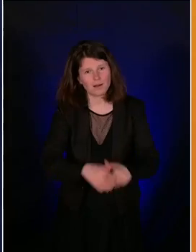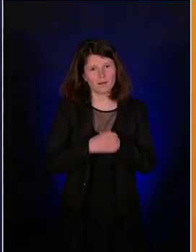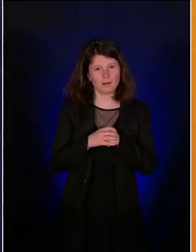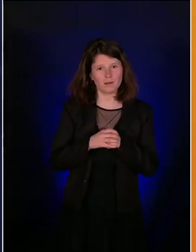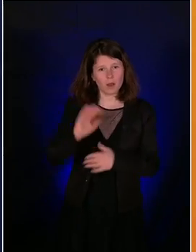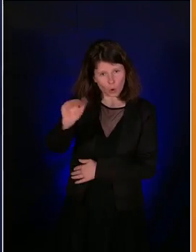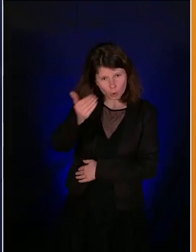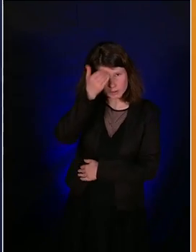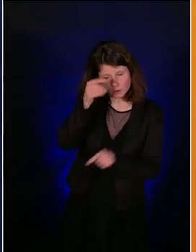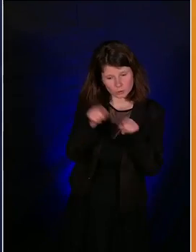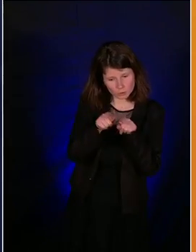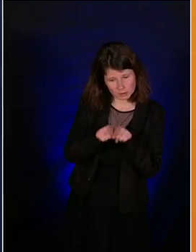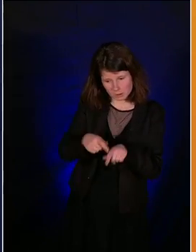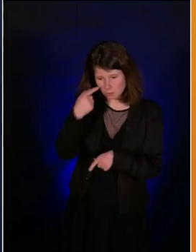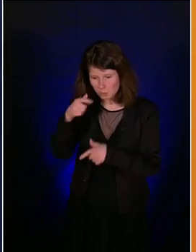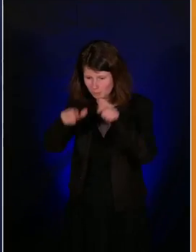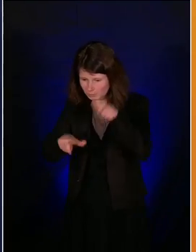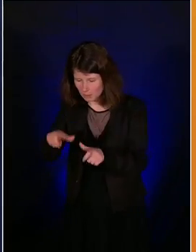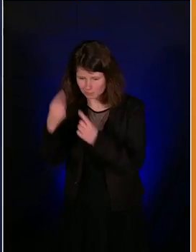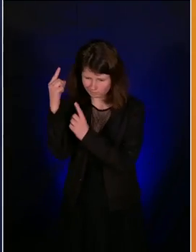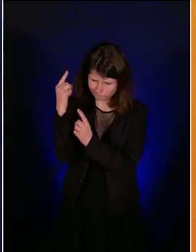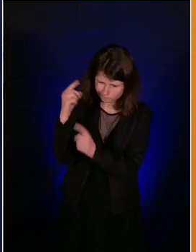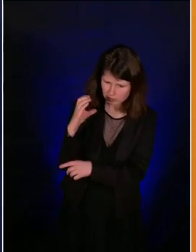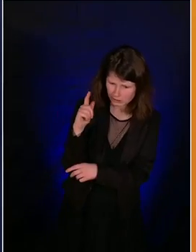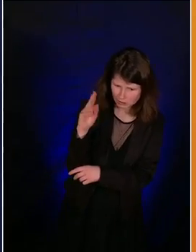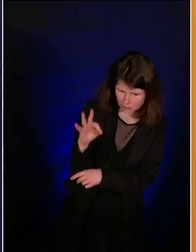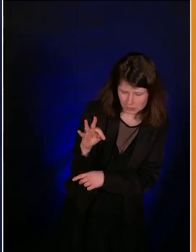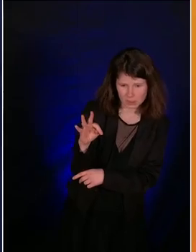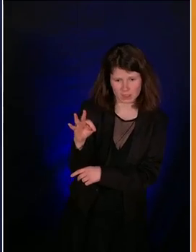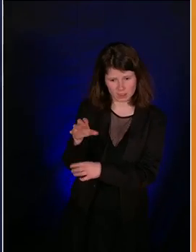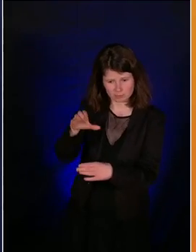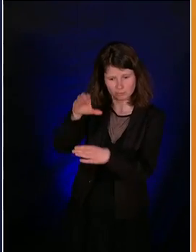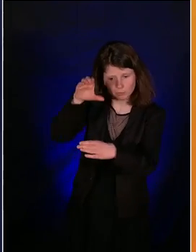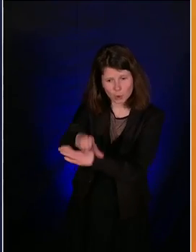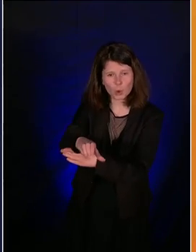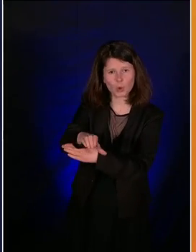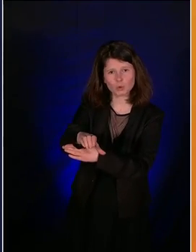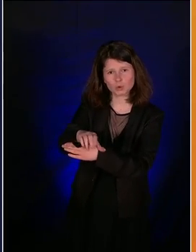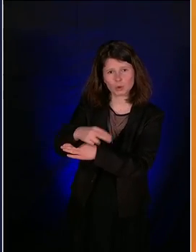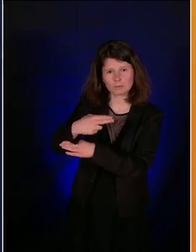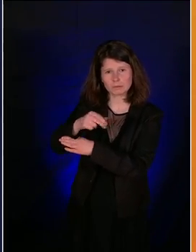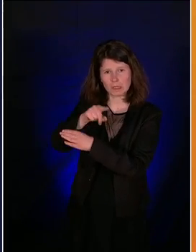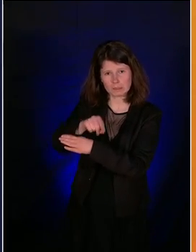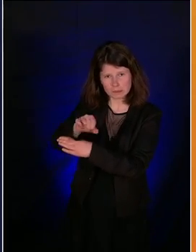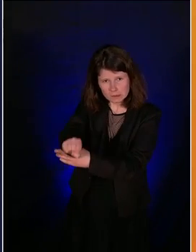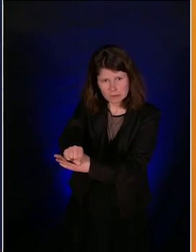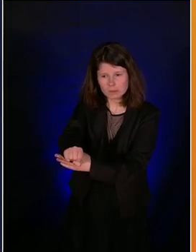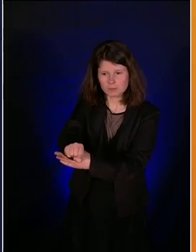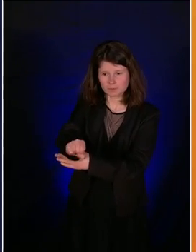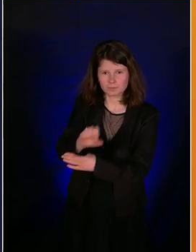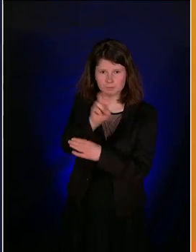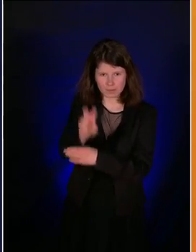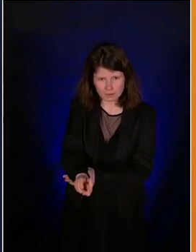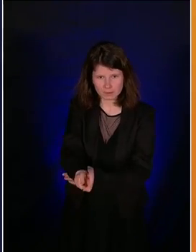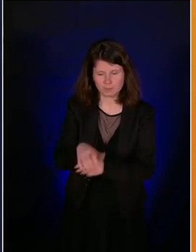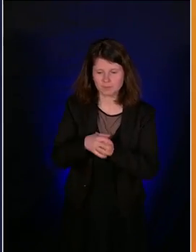participation active des militants CGT à la résistance contre le nazisme et pour avoir contribué à la libération du pays c'est dans